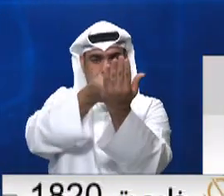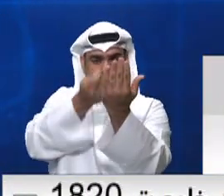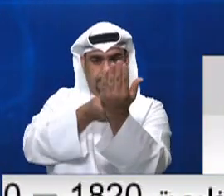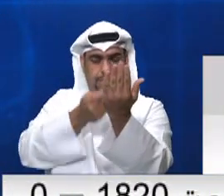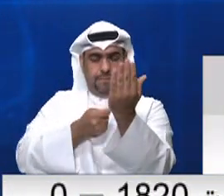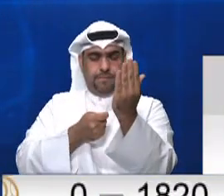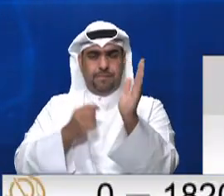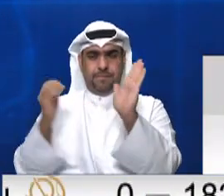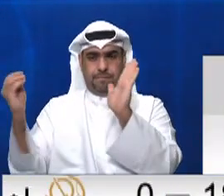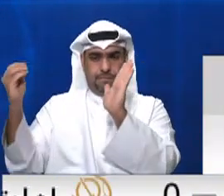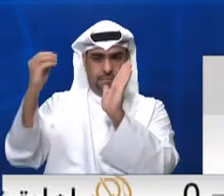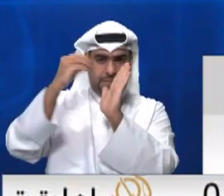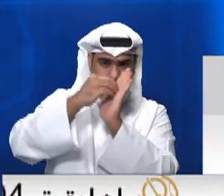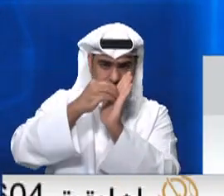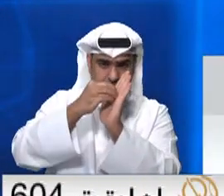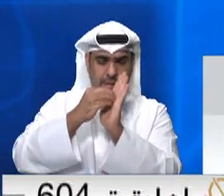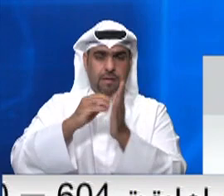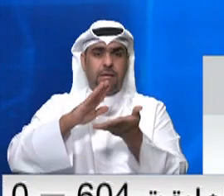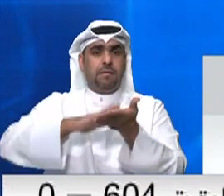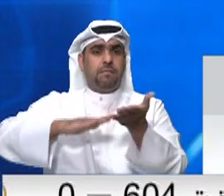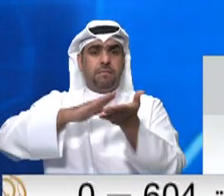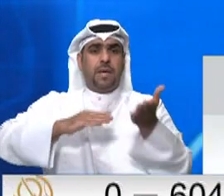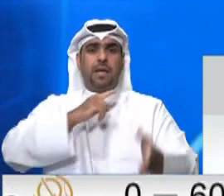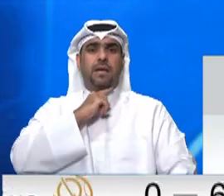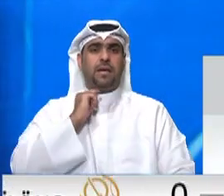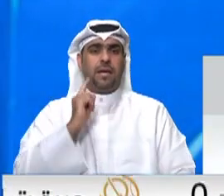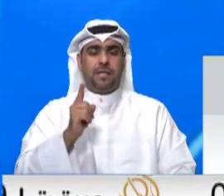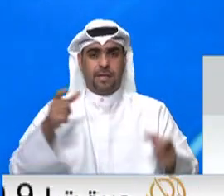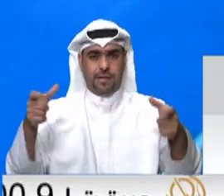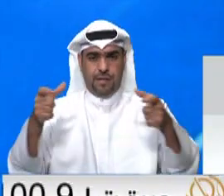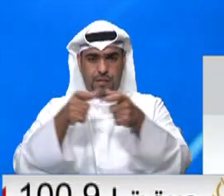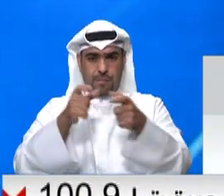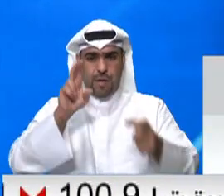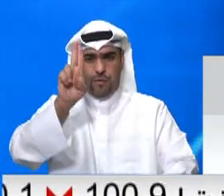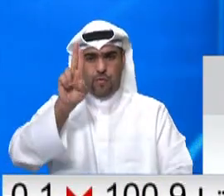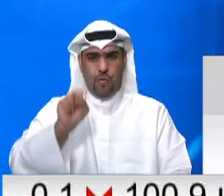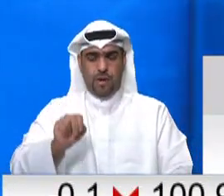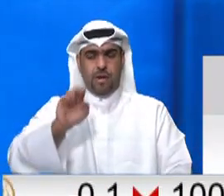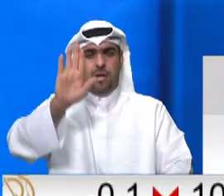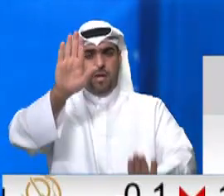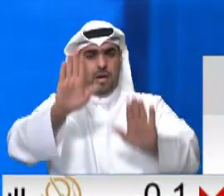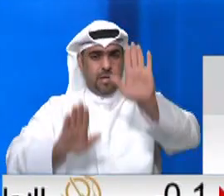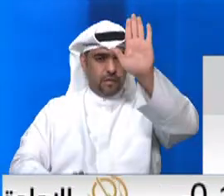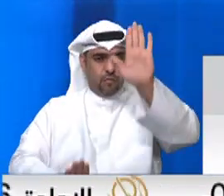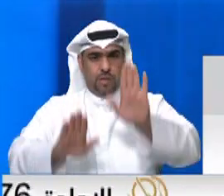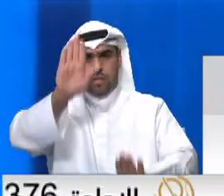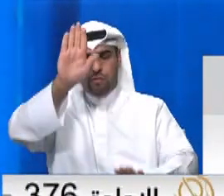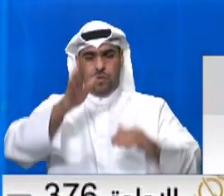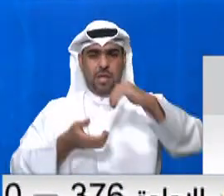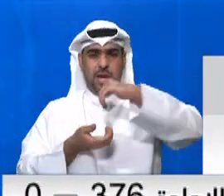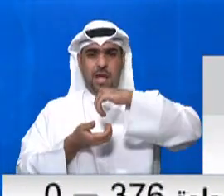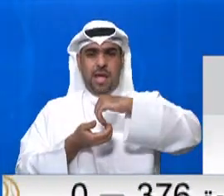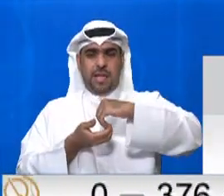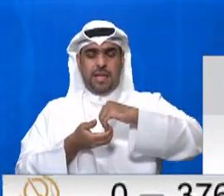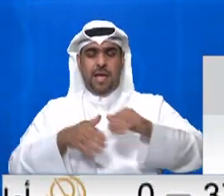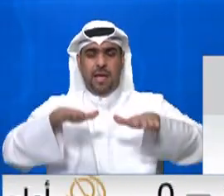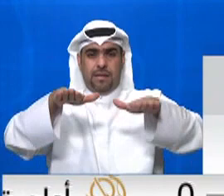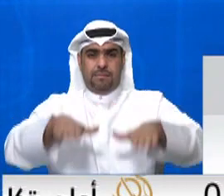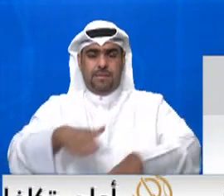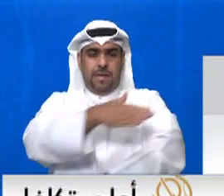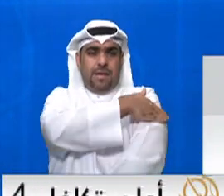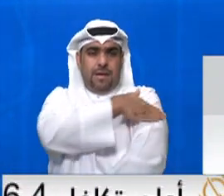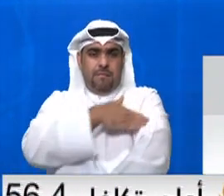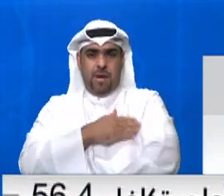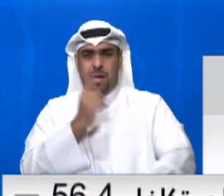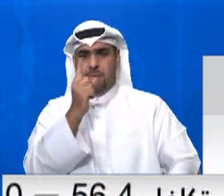الكويت وعدد من الدول بشأن القضية الفلسطينية على غالبية الأصوات في الاتحاد البرلماني الدولي يعد إنجازا